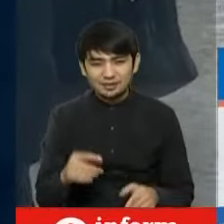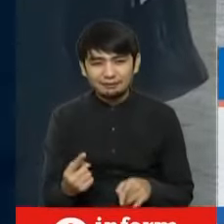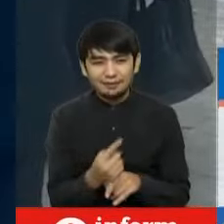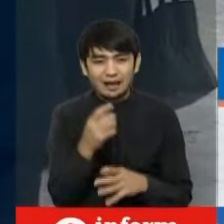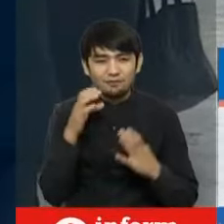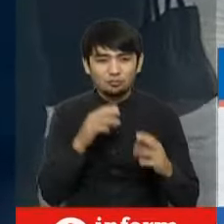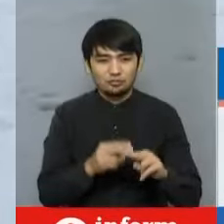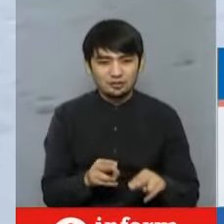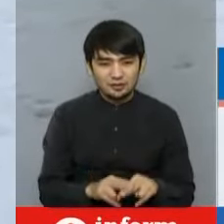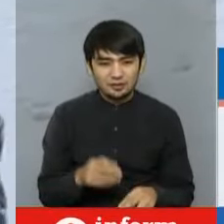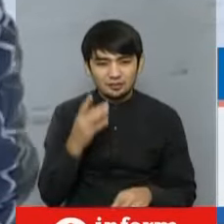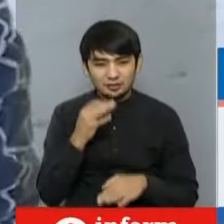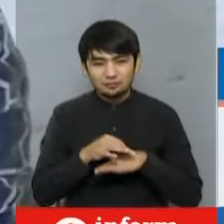маршруту, который курсирует с поселка в город. Этот рейс также приходится ждать часами, либо его вообще нет на линии. Взрослые не попадают